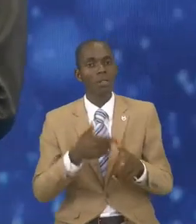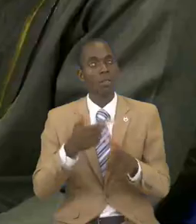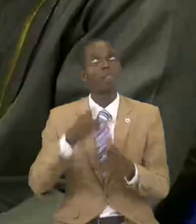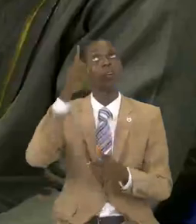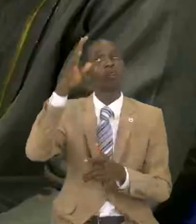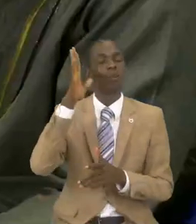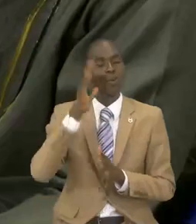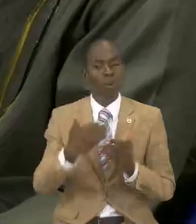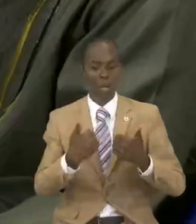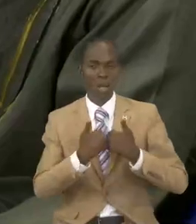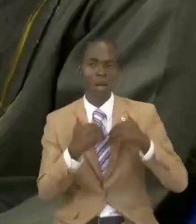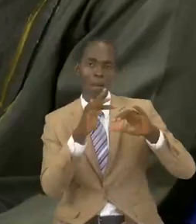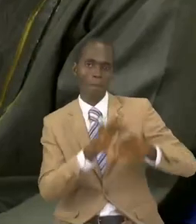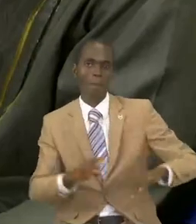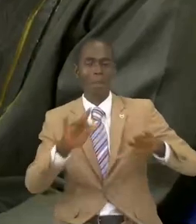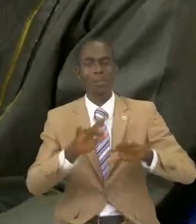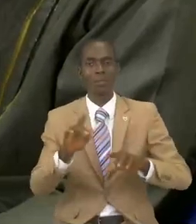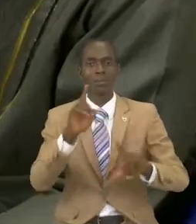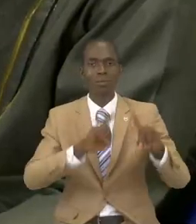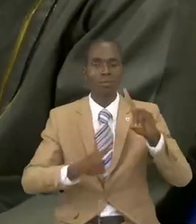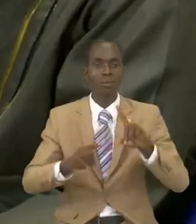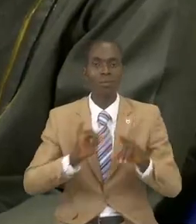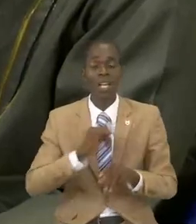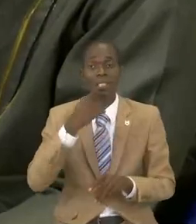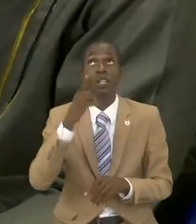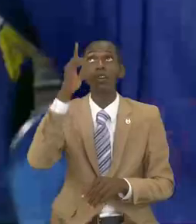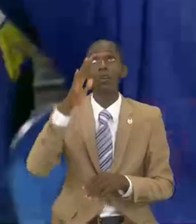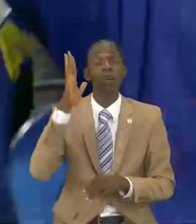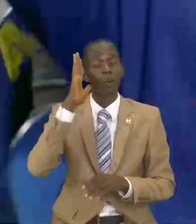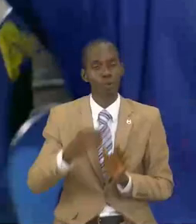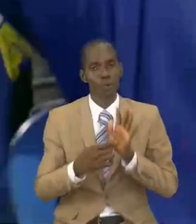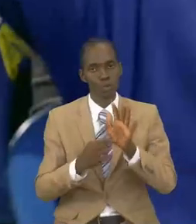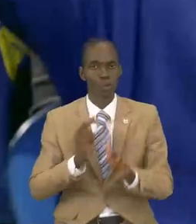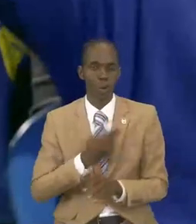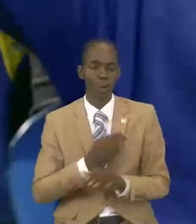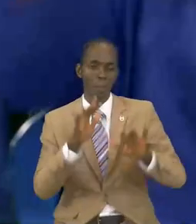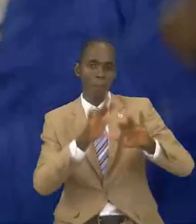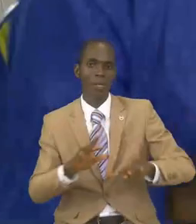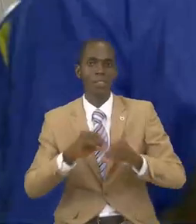Seigneur aura pitié. Quelqu'un là-bas, Dieu aura pitié.